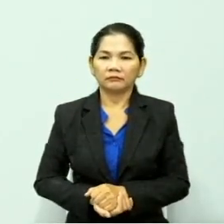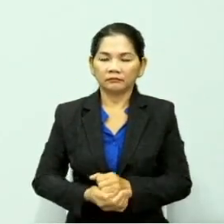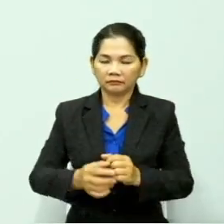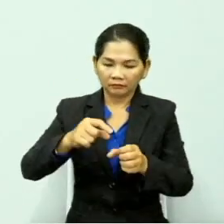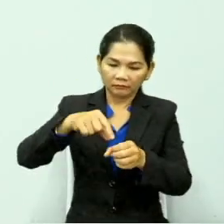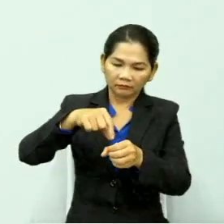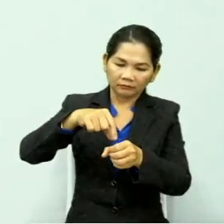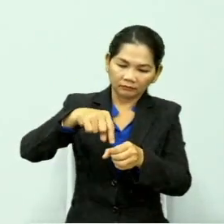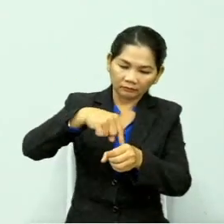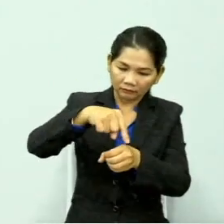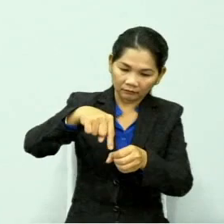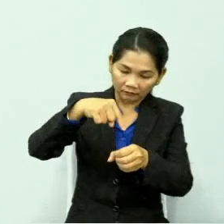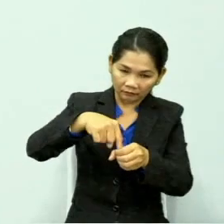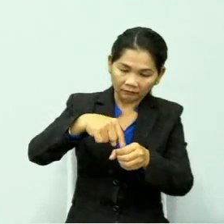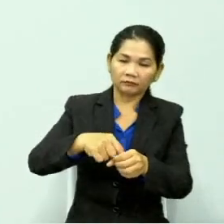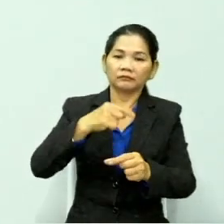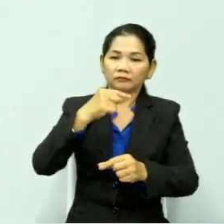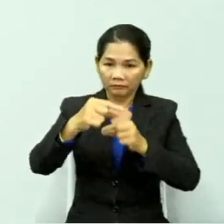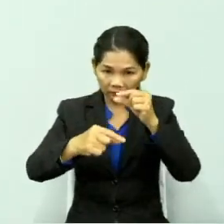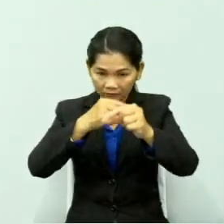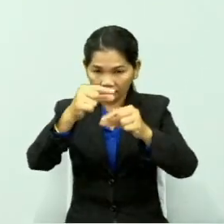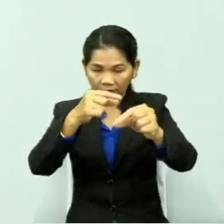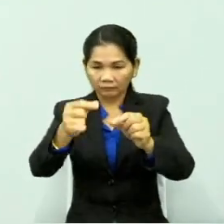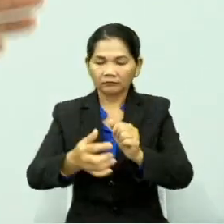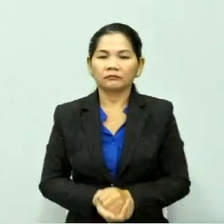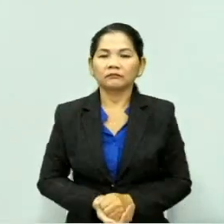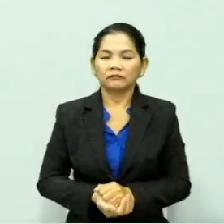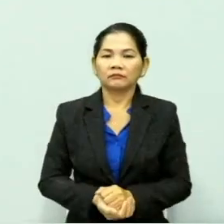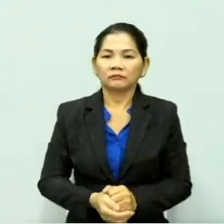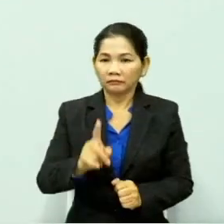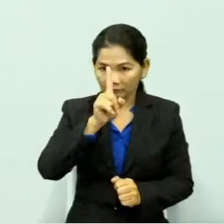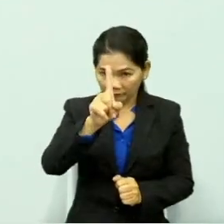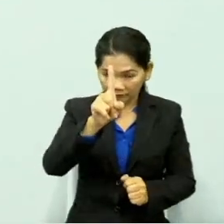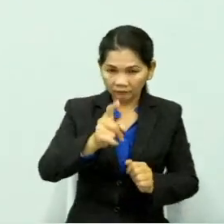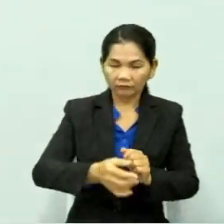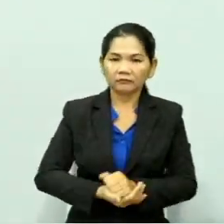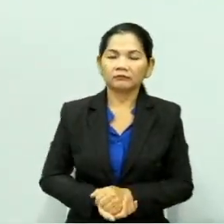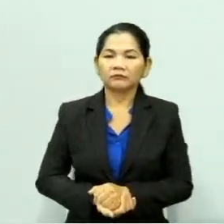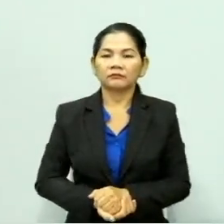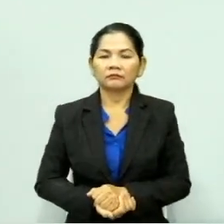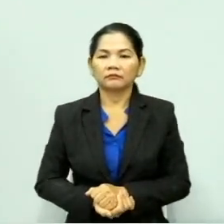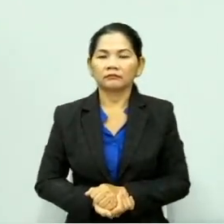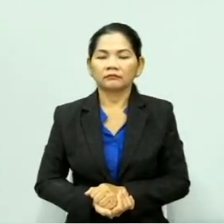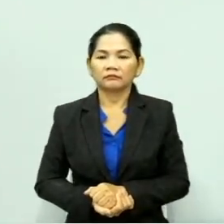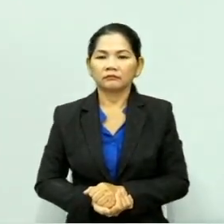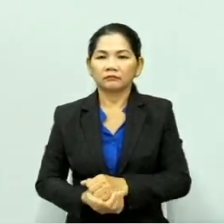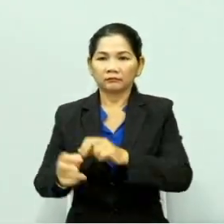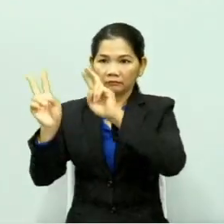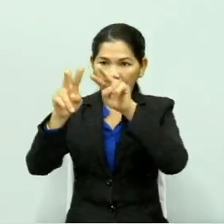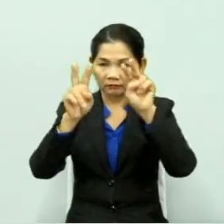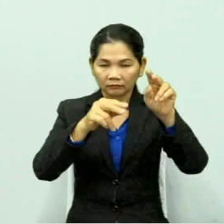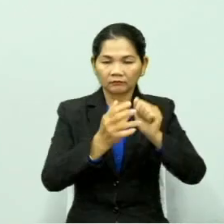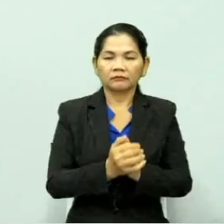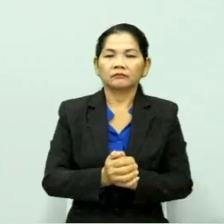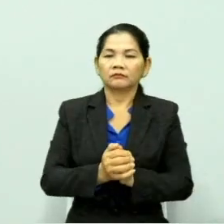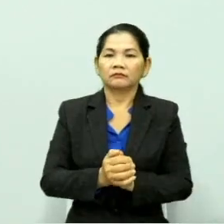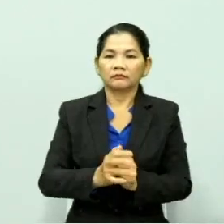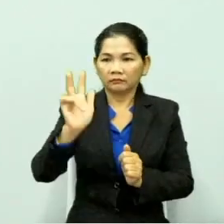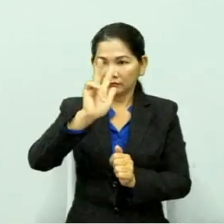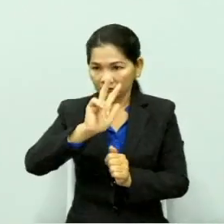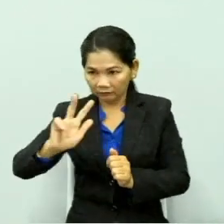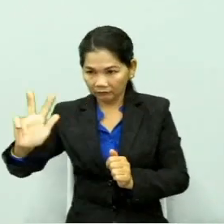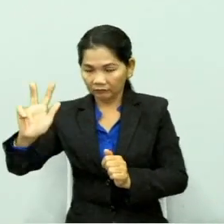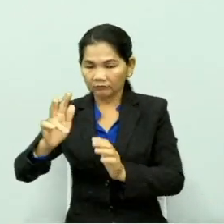kể chàn chấn chà xâm rập xùm nụ tì mũi chà chẳng còn lại tìm chó đại chìa pra sát bộ